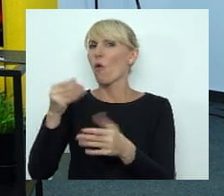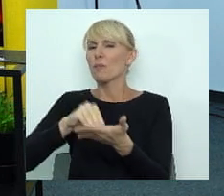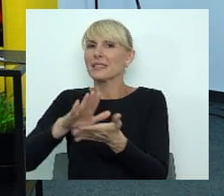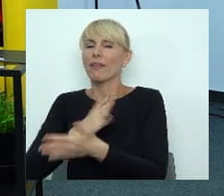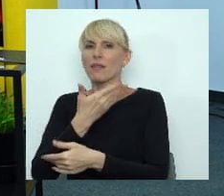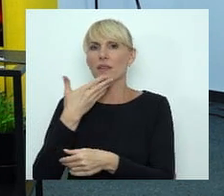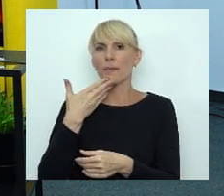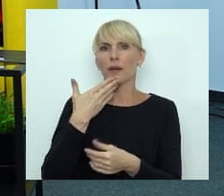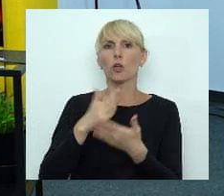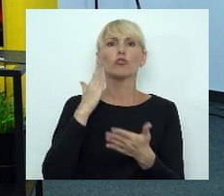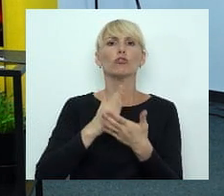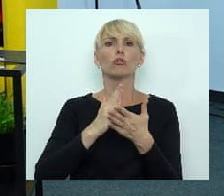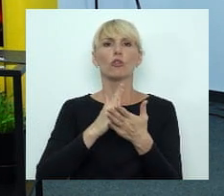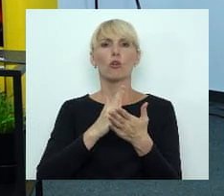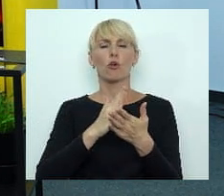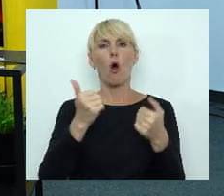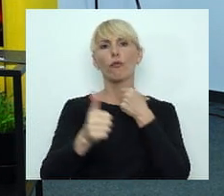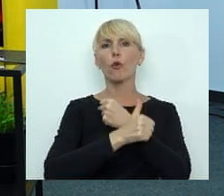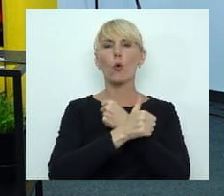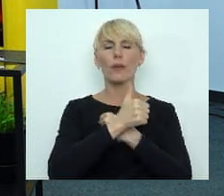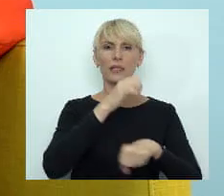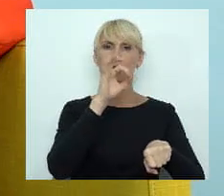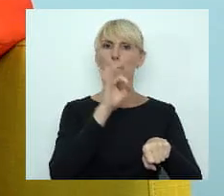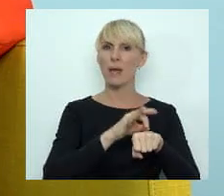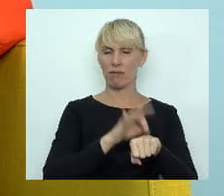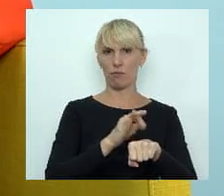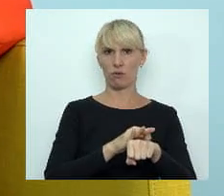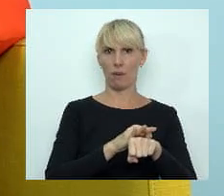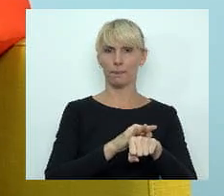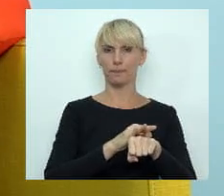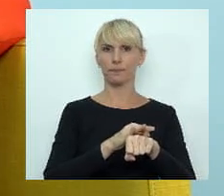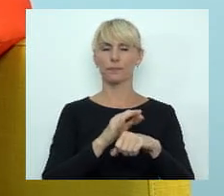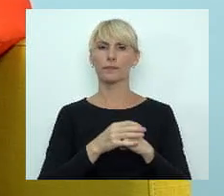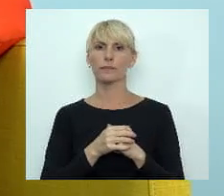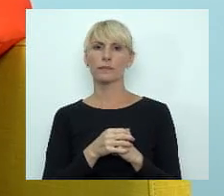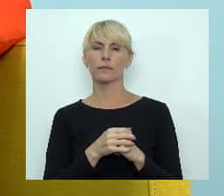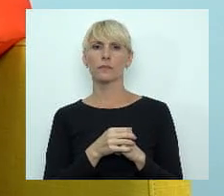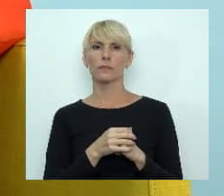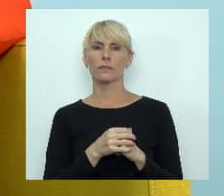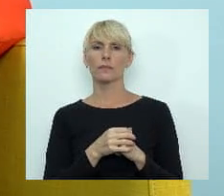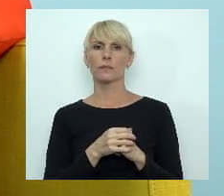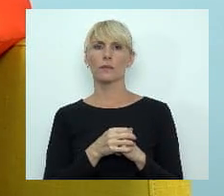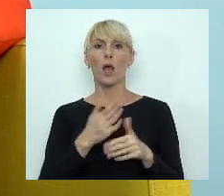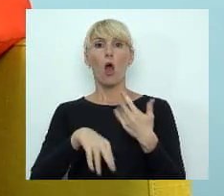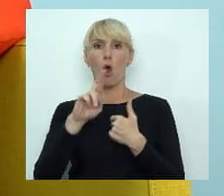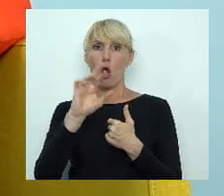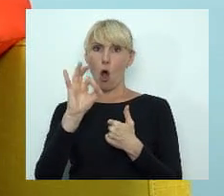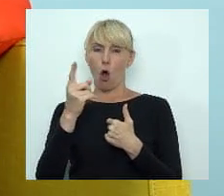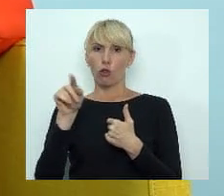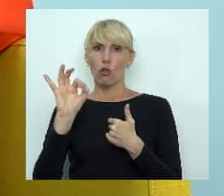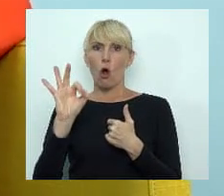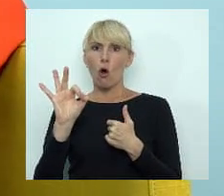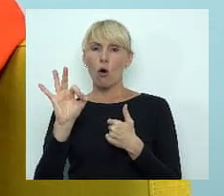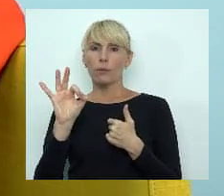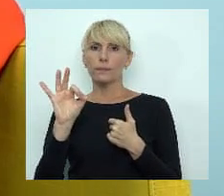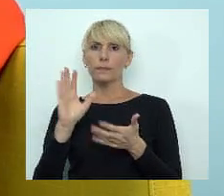kątem dokumentacji medycznej tak naprawdę my o tych danych medycznych głównie mówimy. W RODO jest zdefiniowane